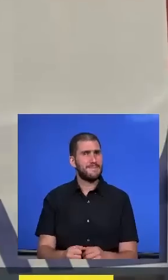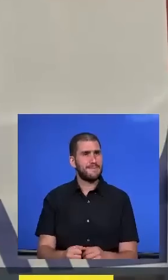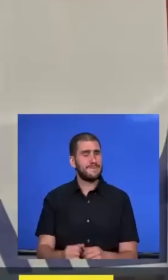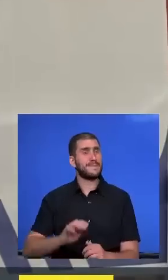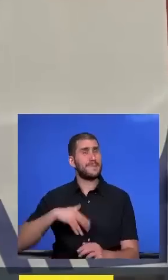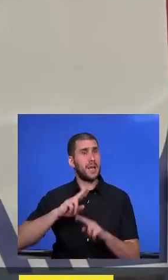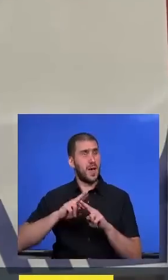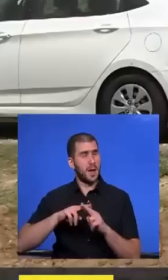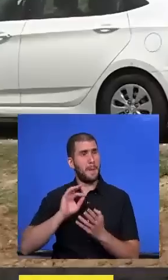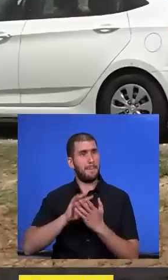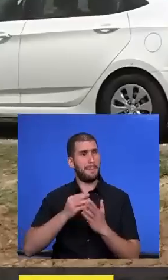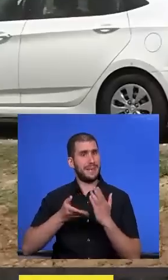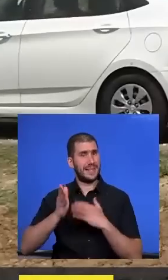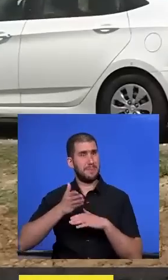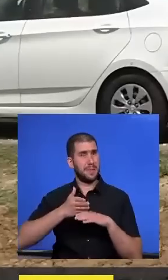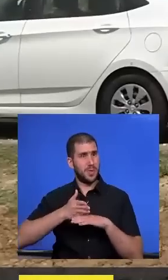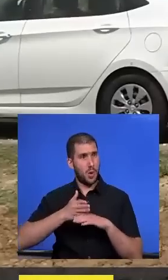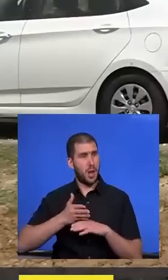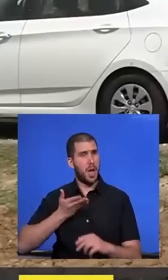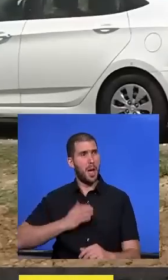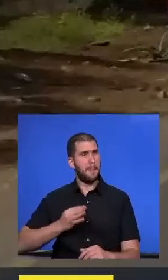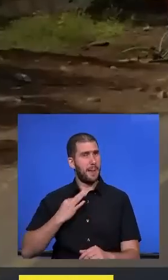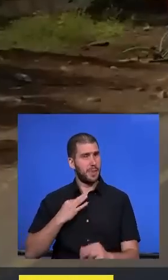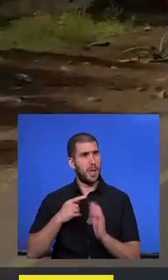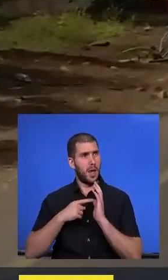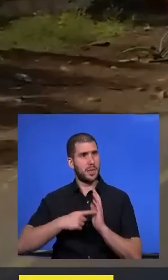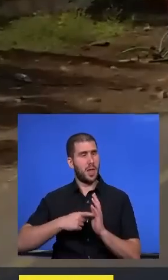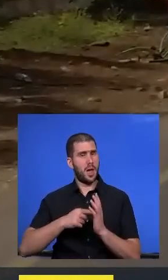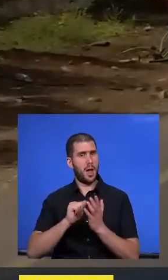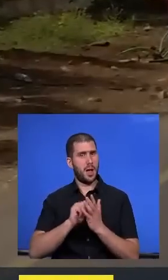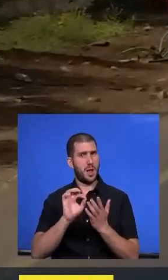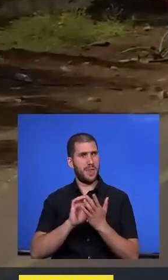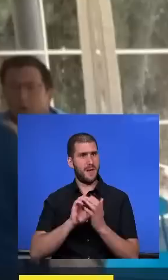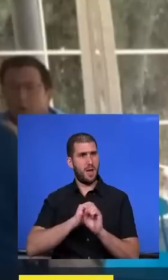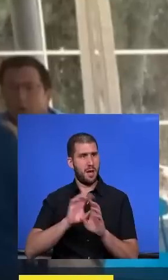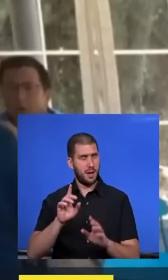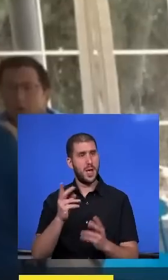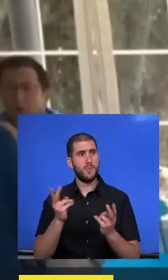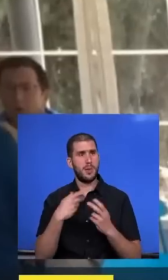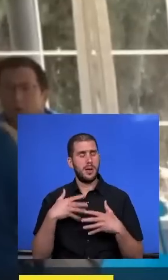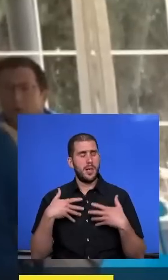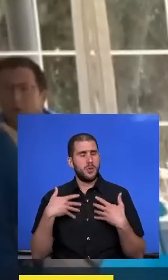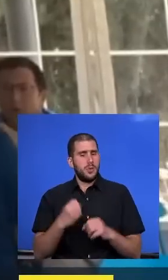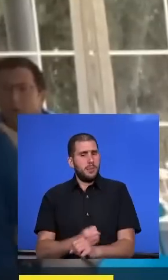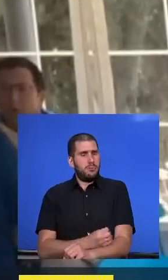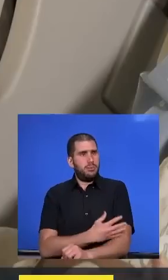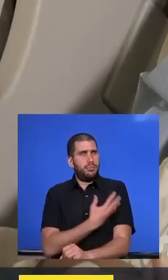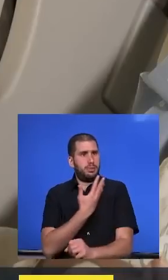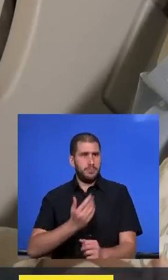זה שיצאתי מהניתוח, אז הבת שלי הראתה לי את הכתבה. כמובן, התרגשות גדולה,